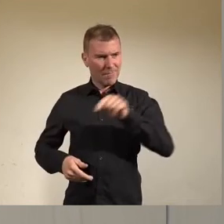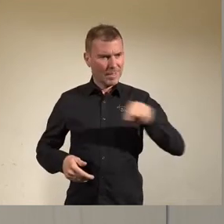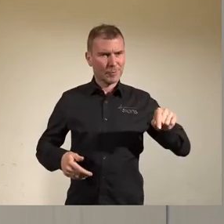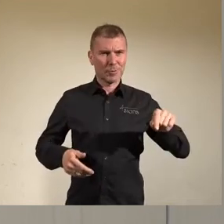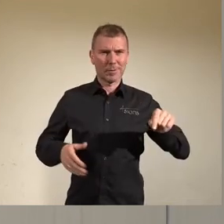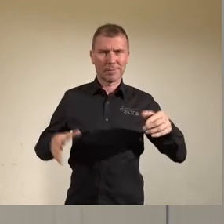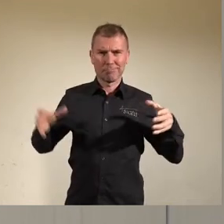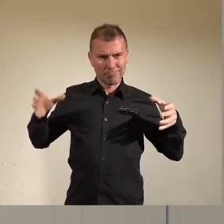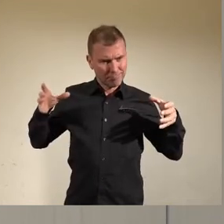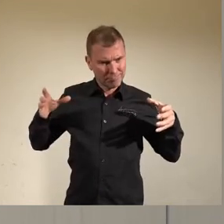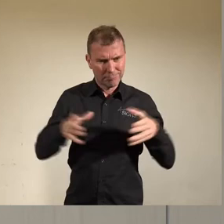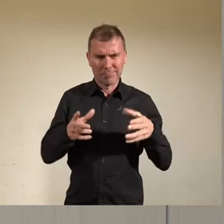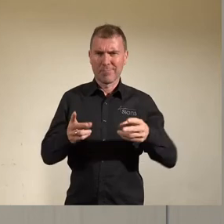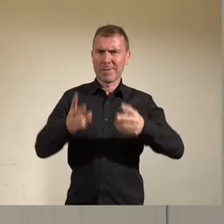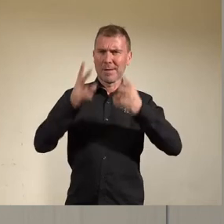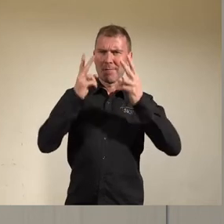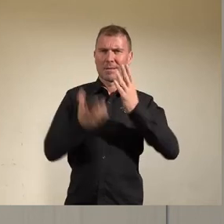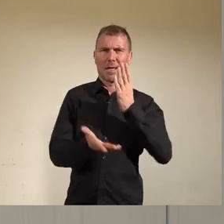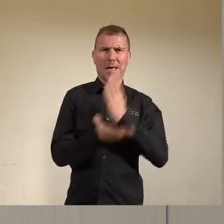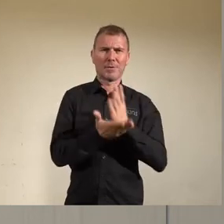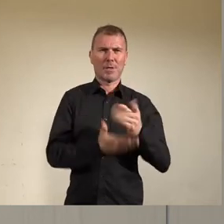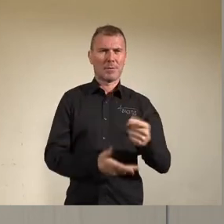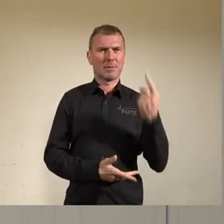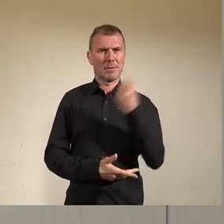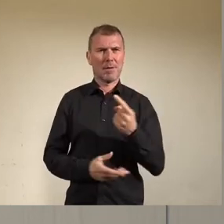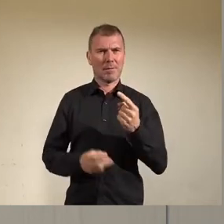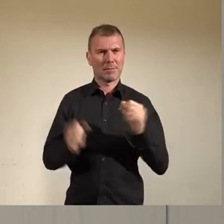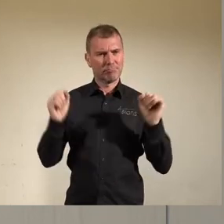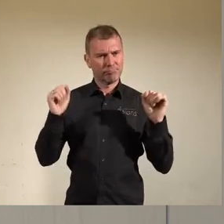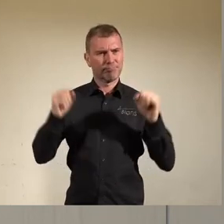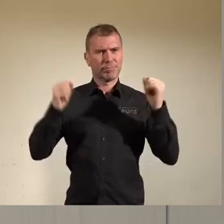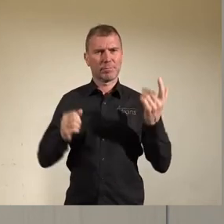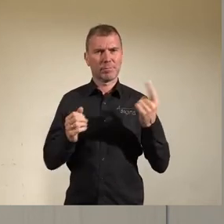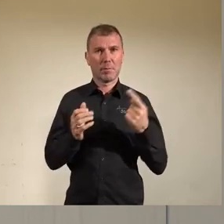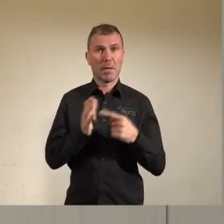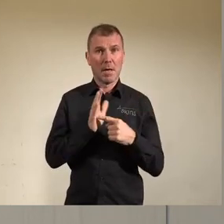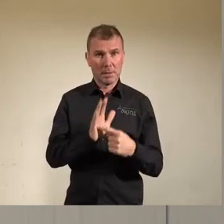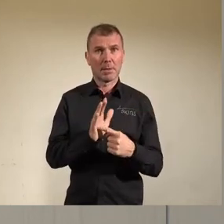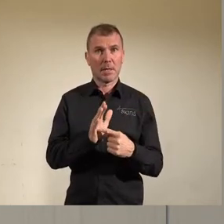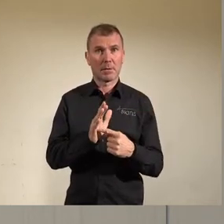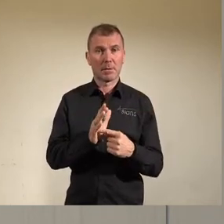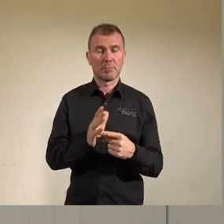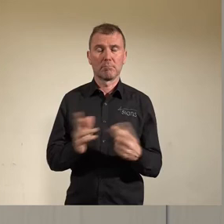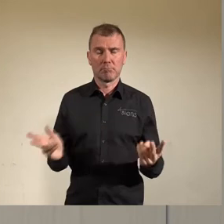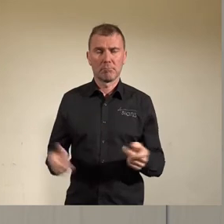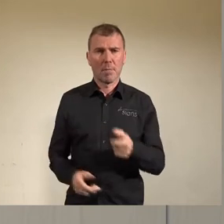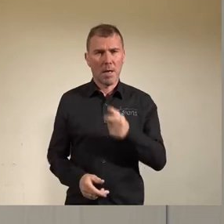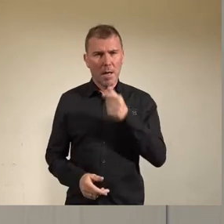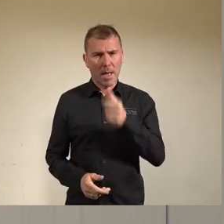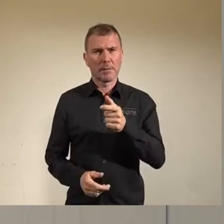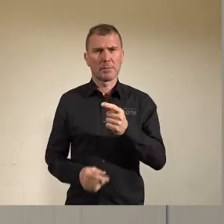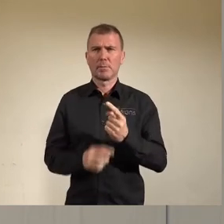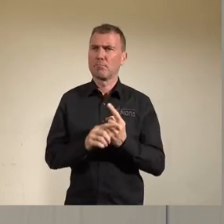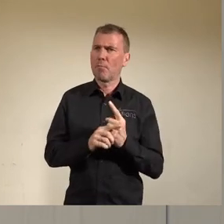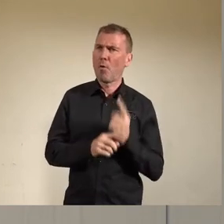auf die wichtigste Entscheidung des Jahres verständigt haben, zeigt, wie ernst und